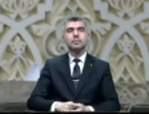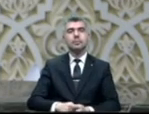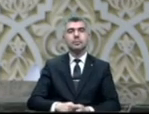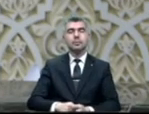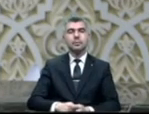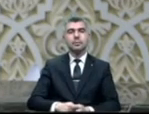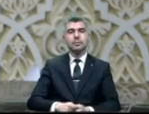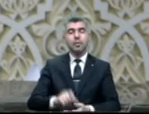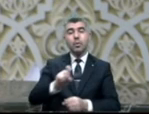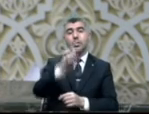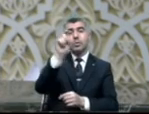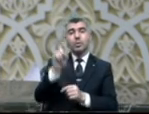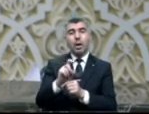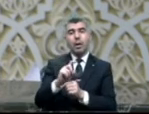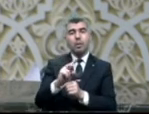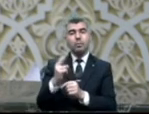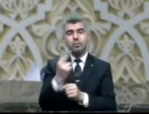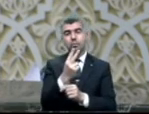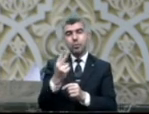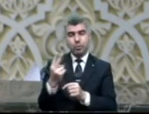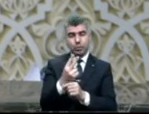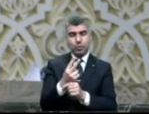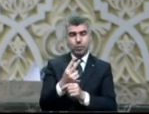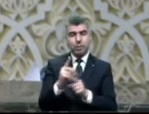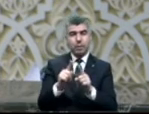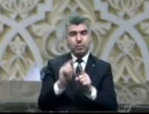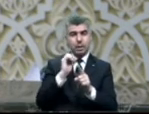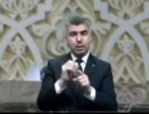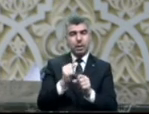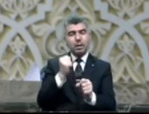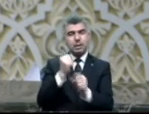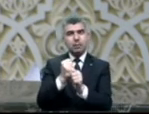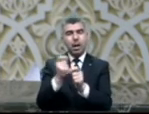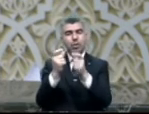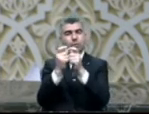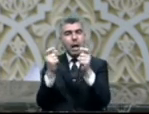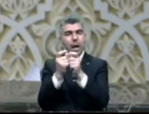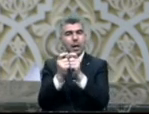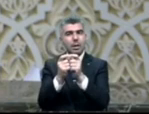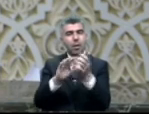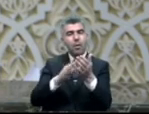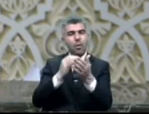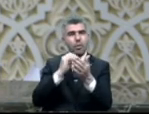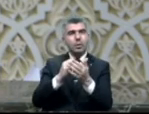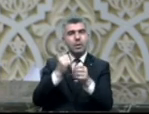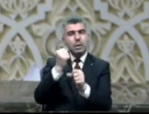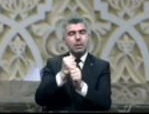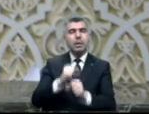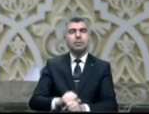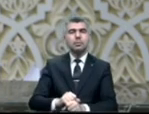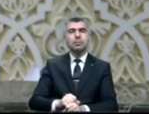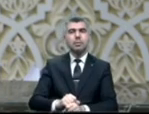نمر الآن إلى السؤالين المواليين الموجهين لقطاع الإدماج الاقتصادي والمقاولة الصغرى والشغل والكفاءات،